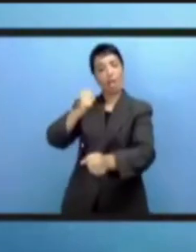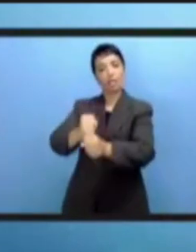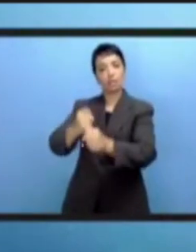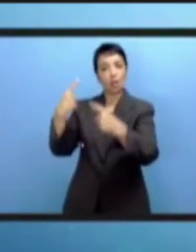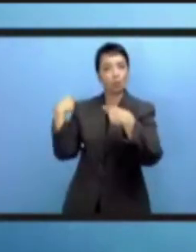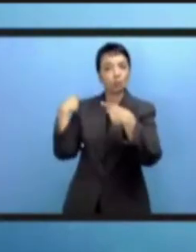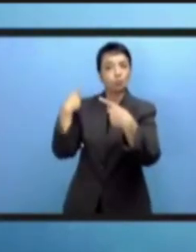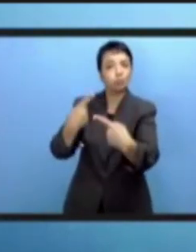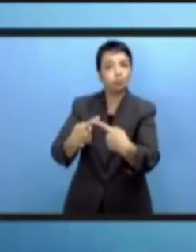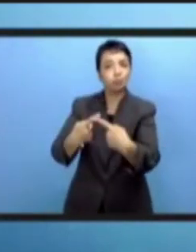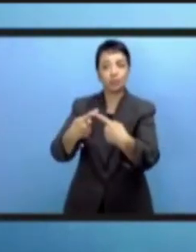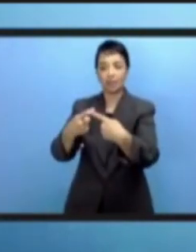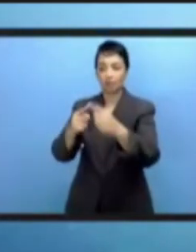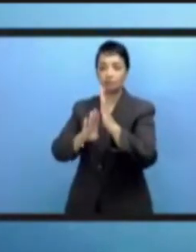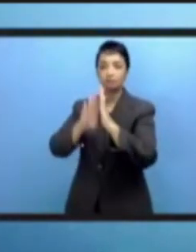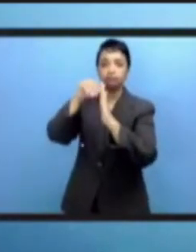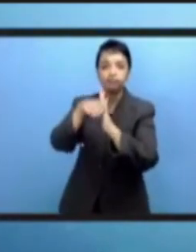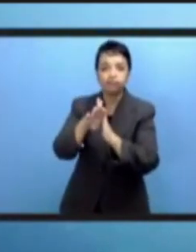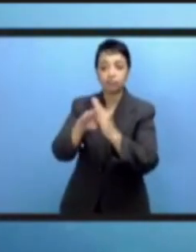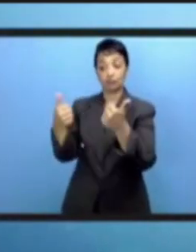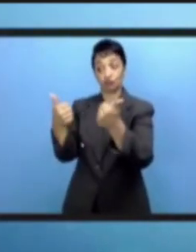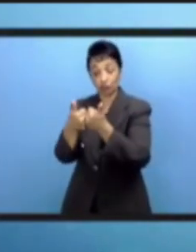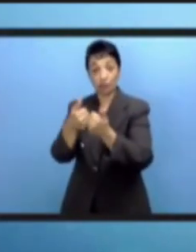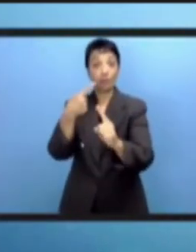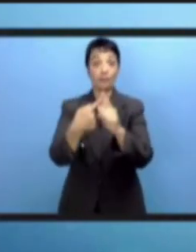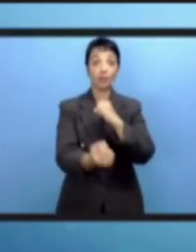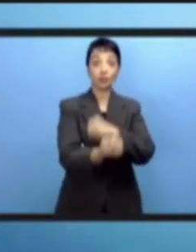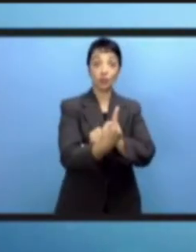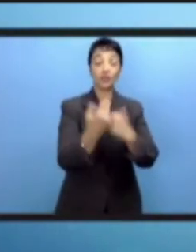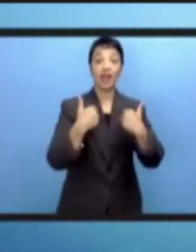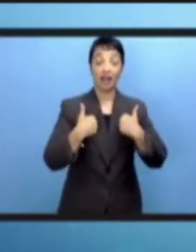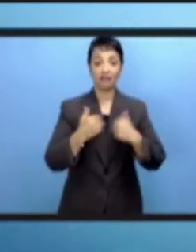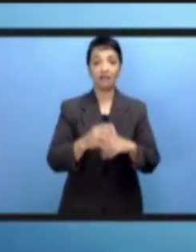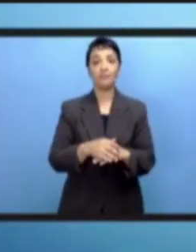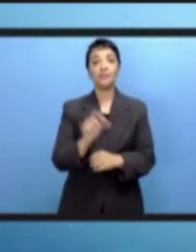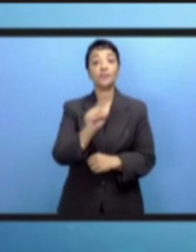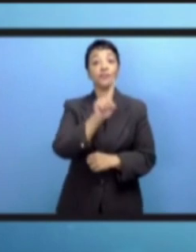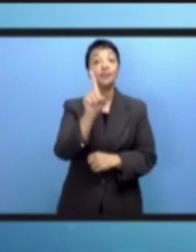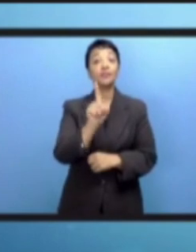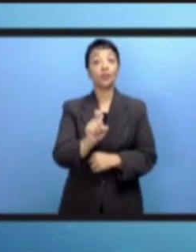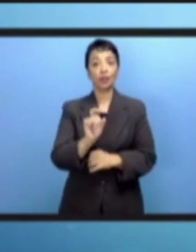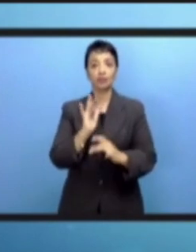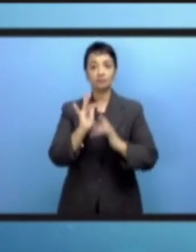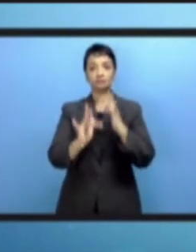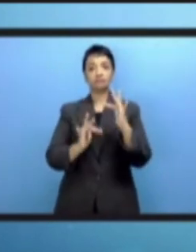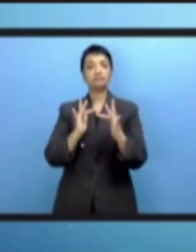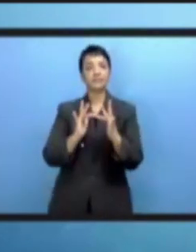За последние несколько лет мы столкнулись с огромными сложностями, но и